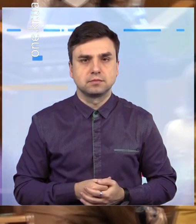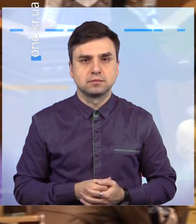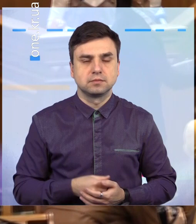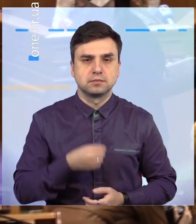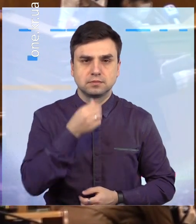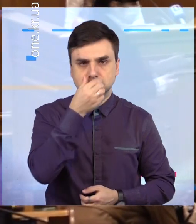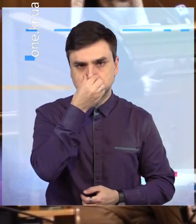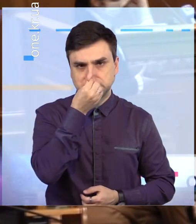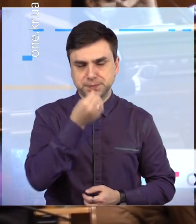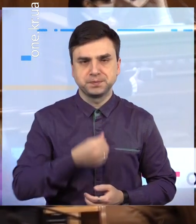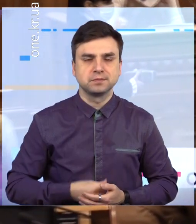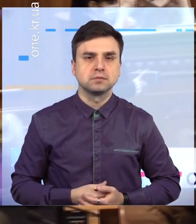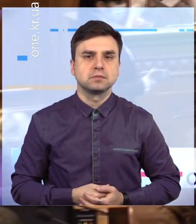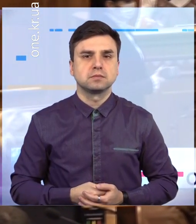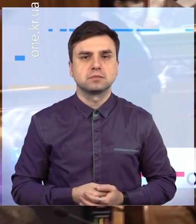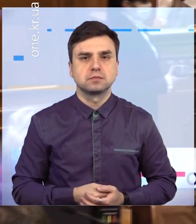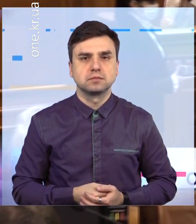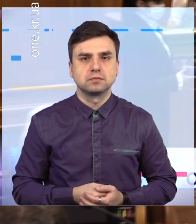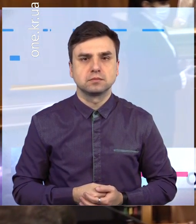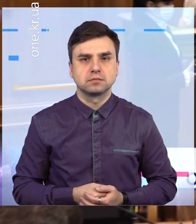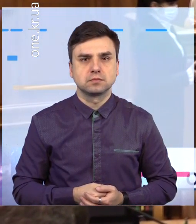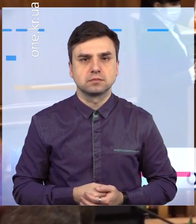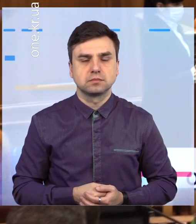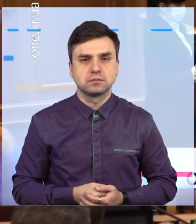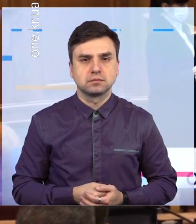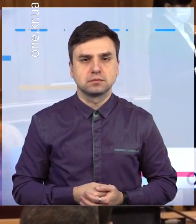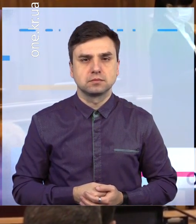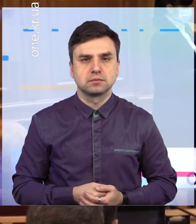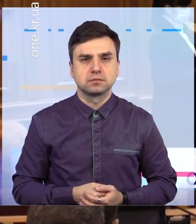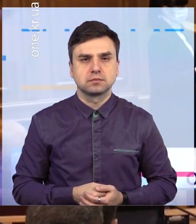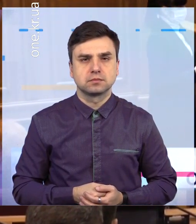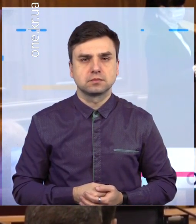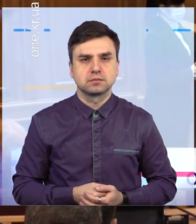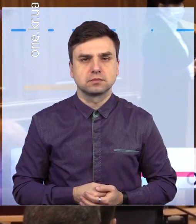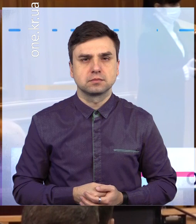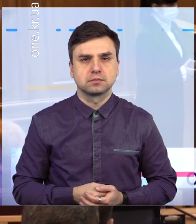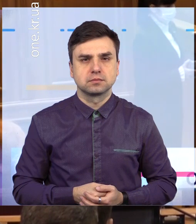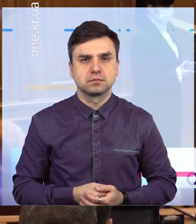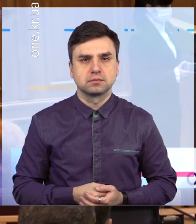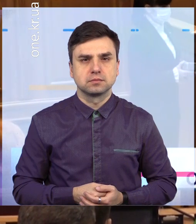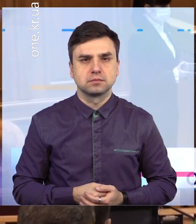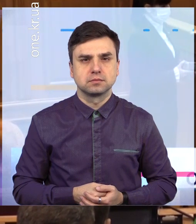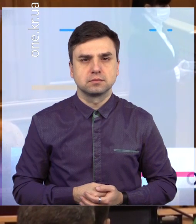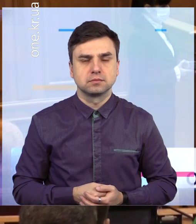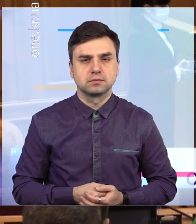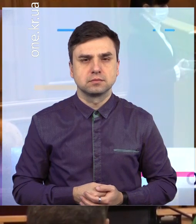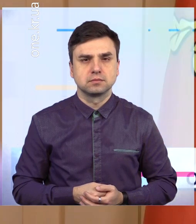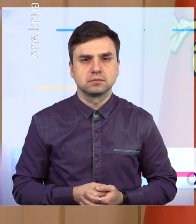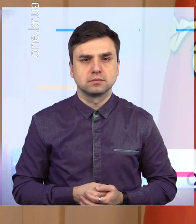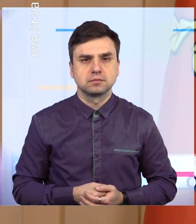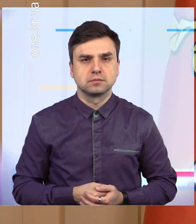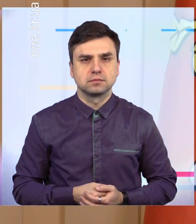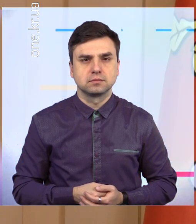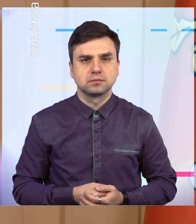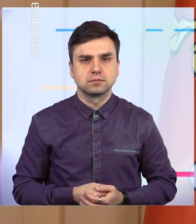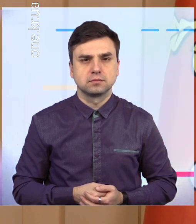Під час рятування двох дітей, які опинилися під кригою на водному об'єкті в Сокольницькому районі, нагороджується нагрудним знаком